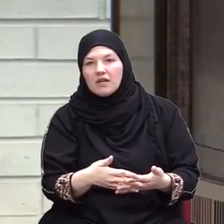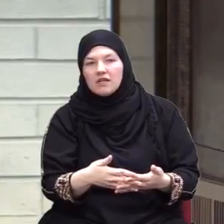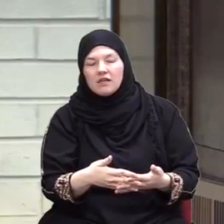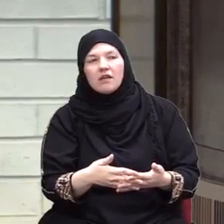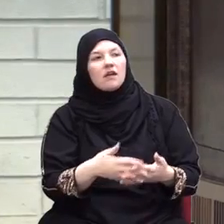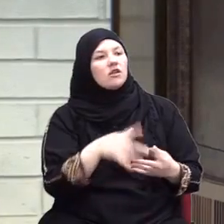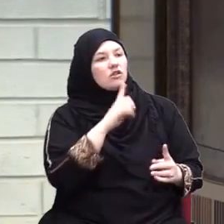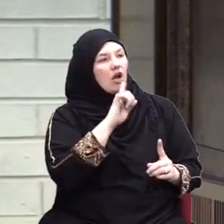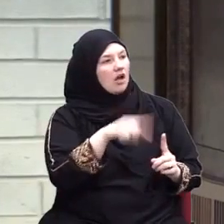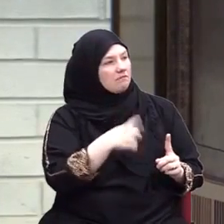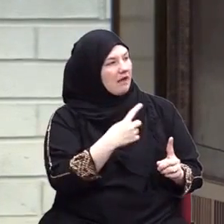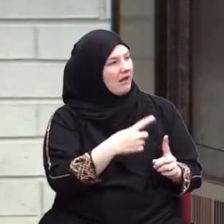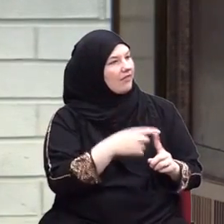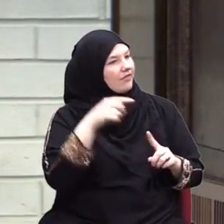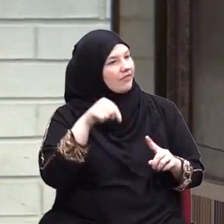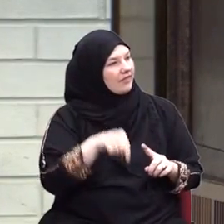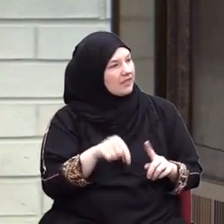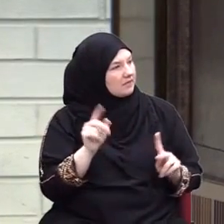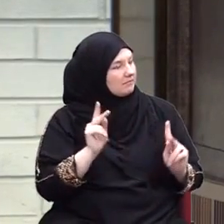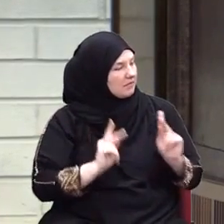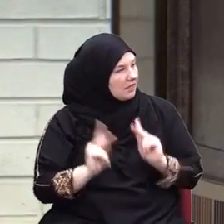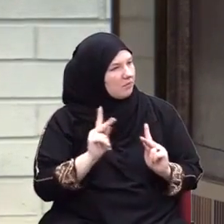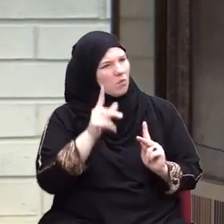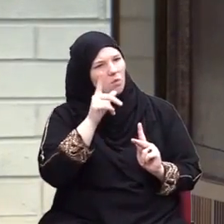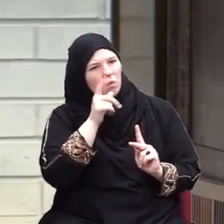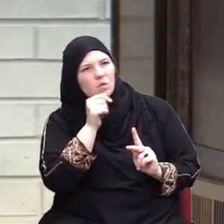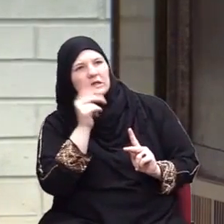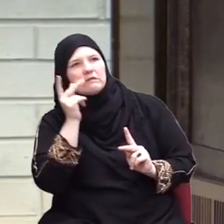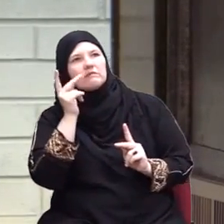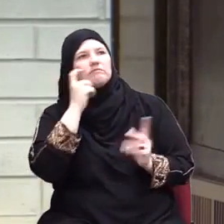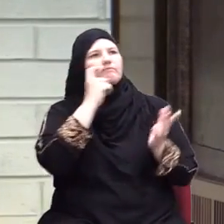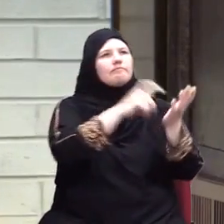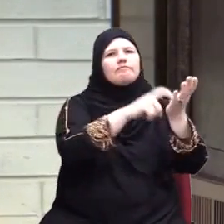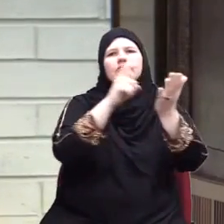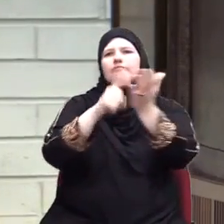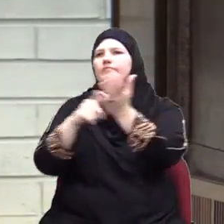who disconnect these categories, Allah says, وَلَا